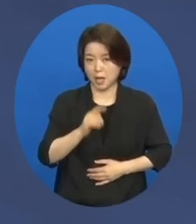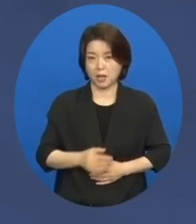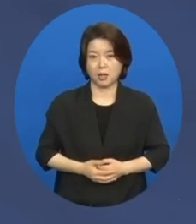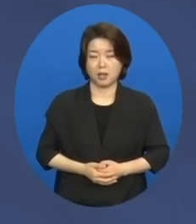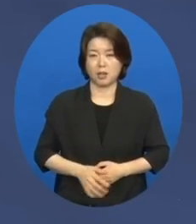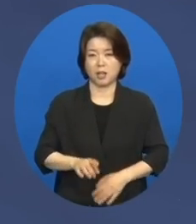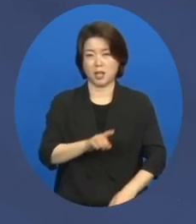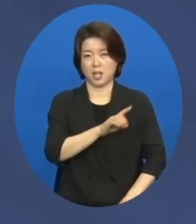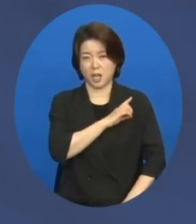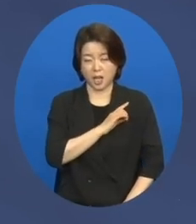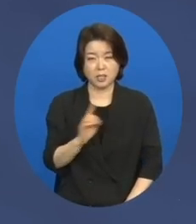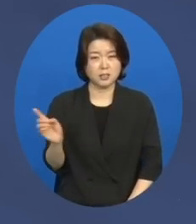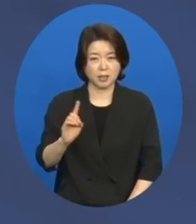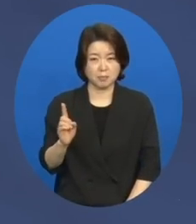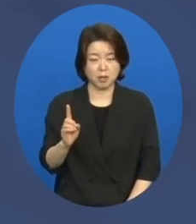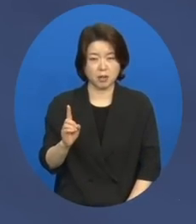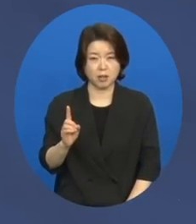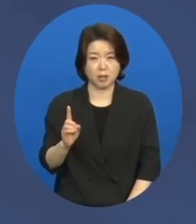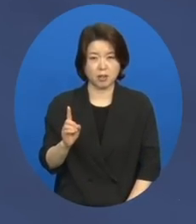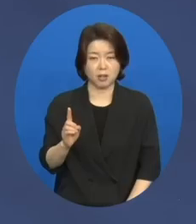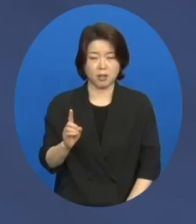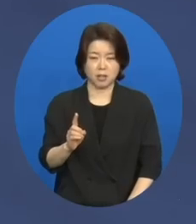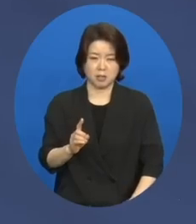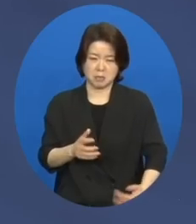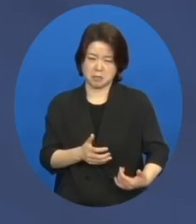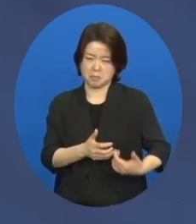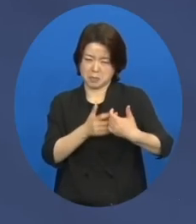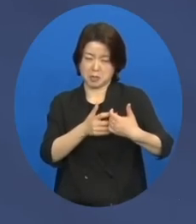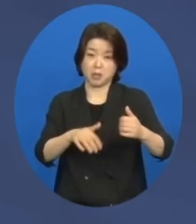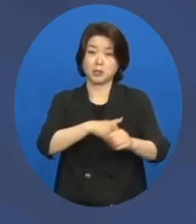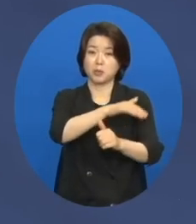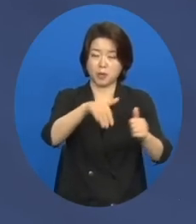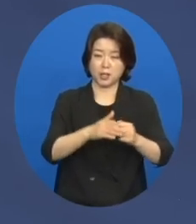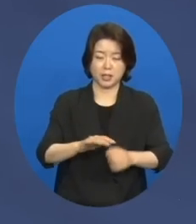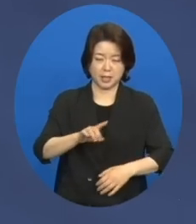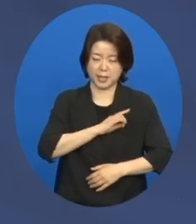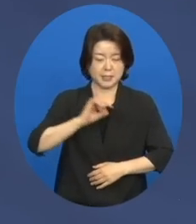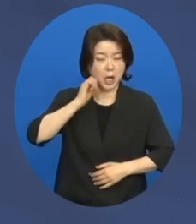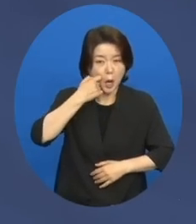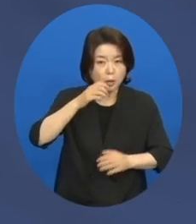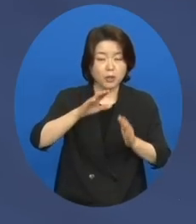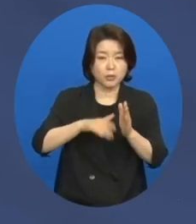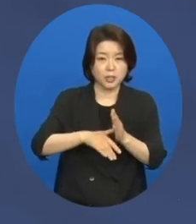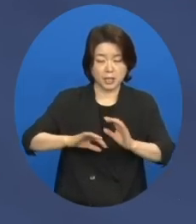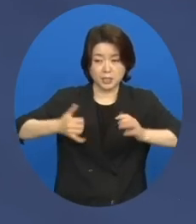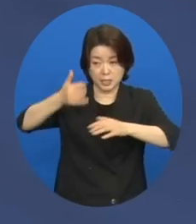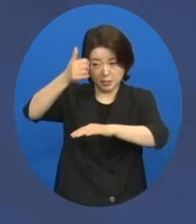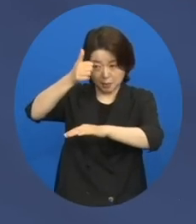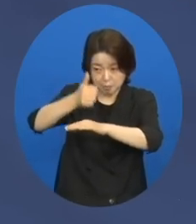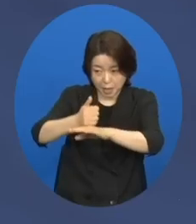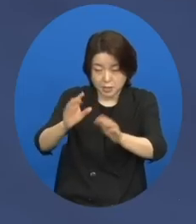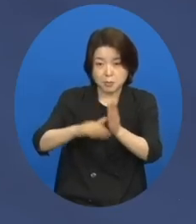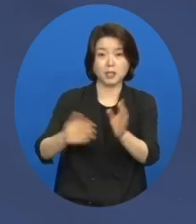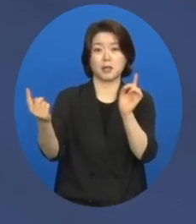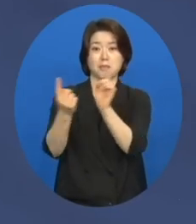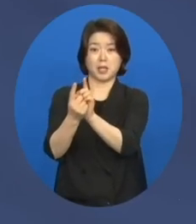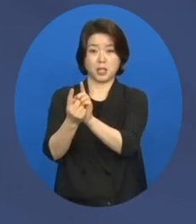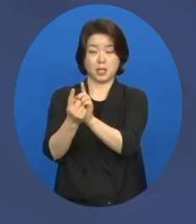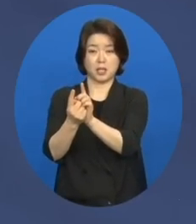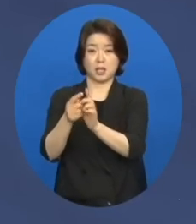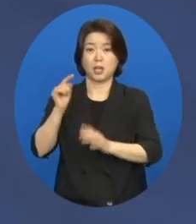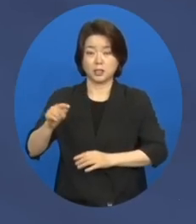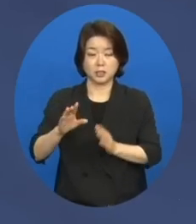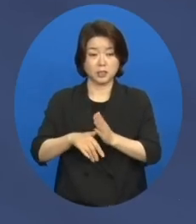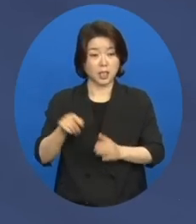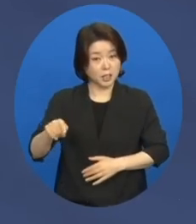가장 적대적인 환경 그리고 가장 어려운 시기를 말세에 맞이하게 될 텐데, 그때가 되면